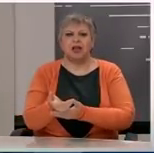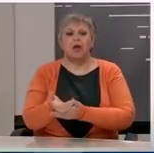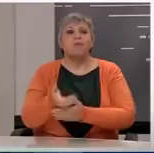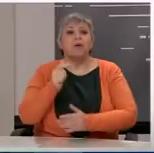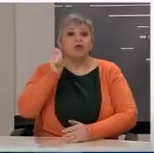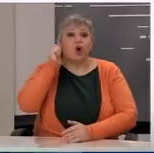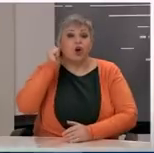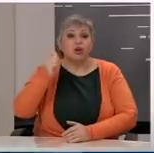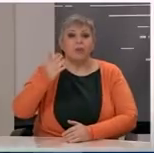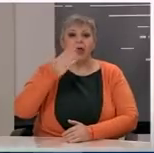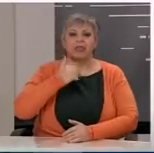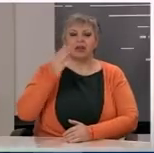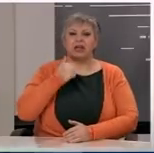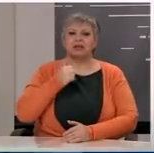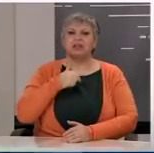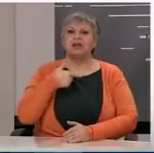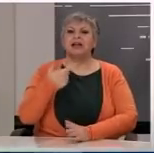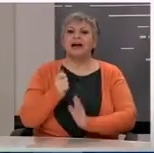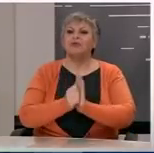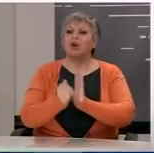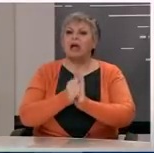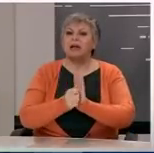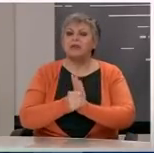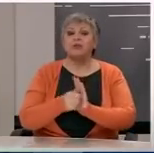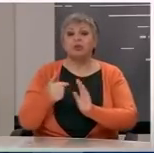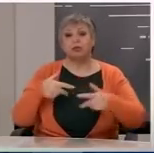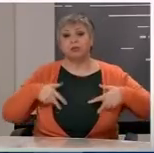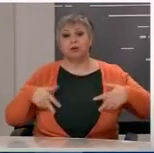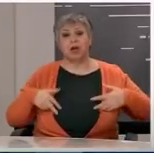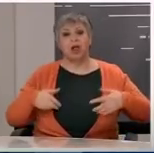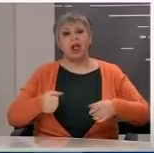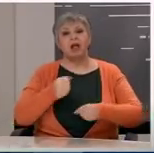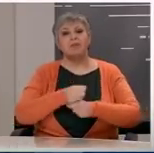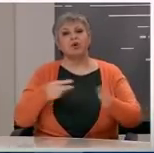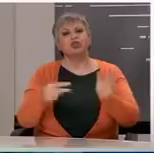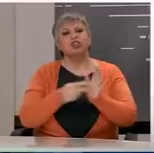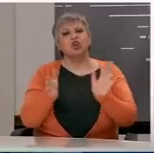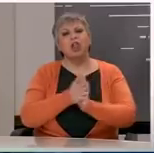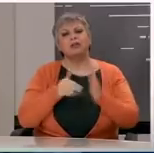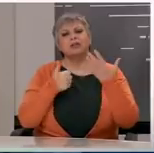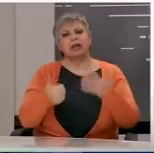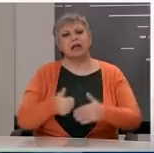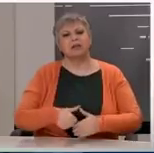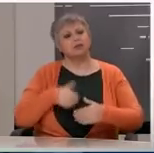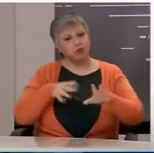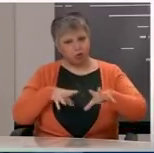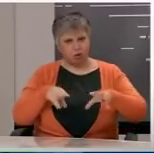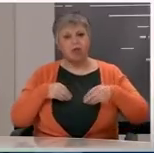ανώνυμη, που έλεγε ότι ήμουν υπουργός το 16. Τόσο σοβαρή καταγγελία υιοθετήσατε.